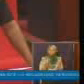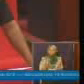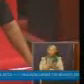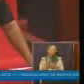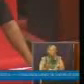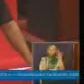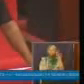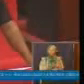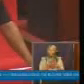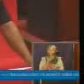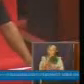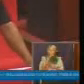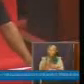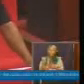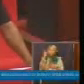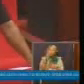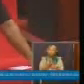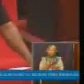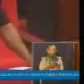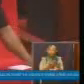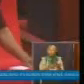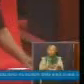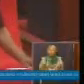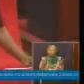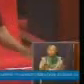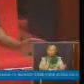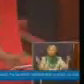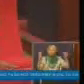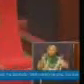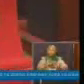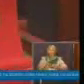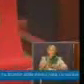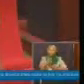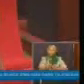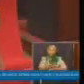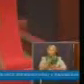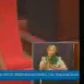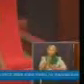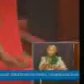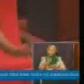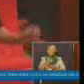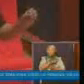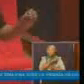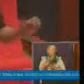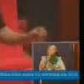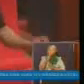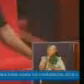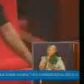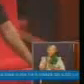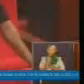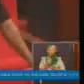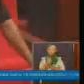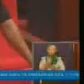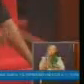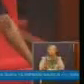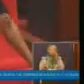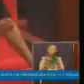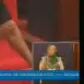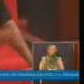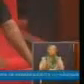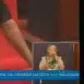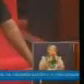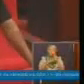Ilipotolewa wakakosa tena ile sababu. Sasa imekuja hii ambayo Watanzania wenyewe wapime. Kikanuni tumeweka